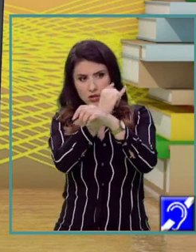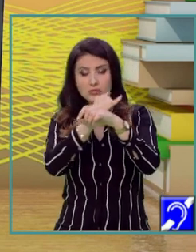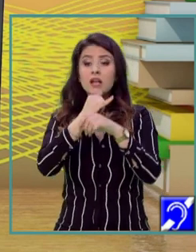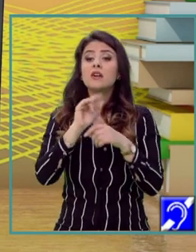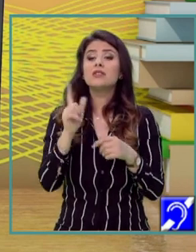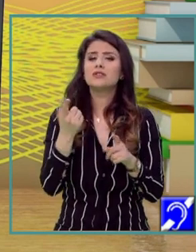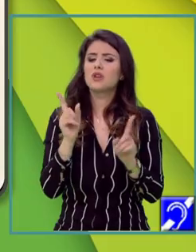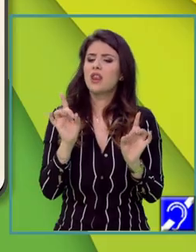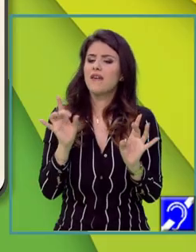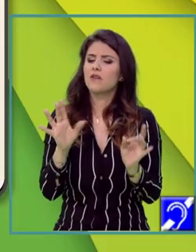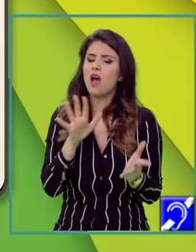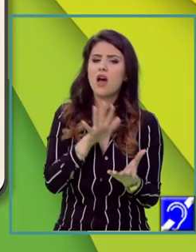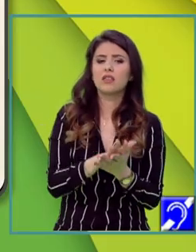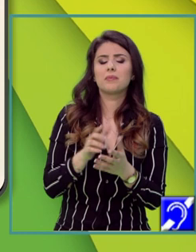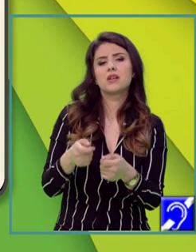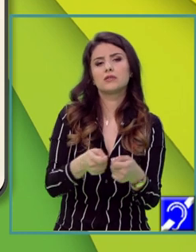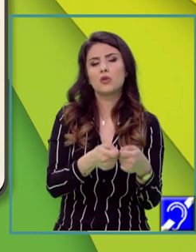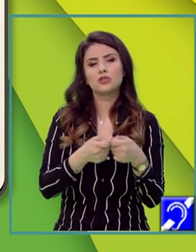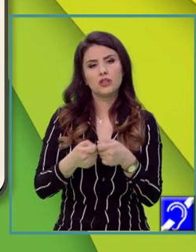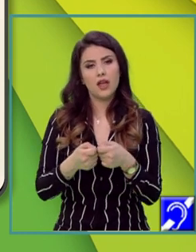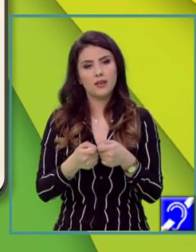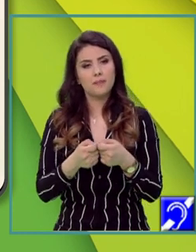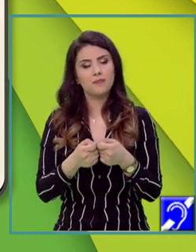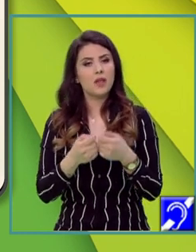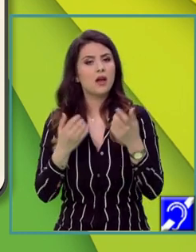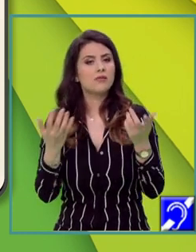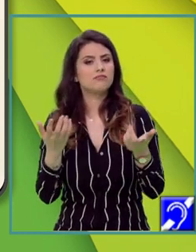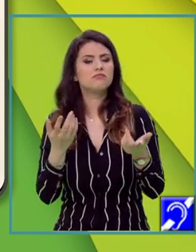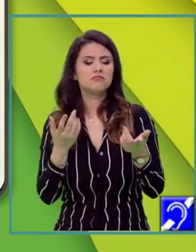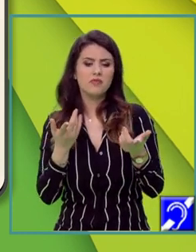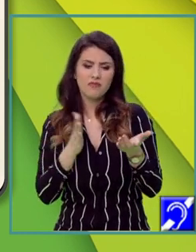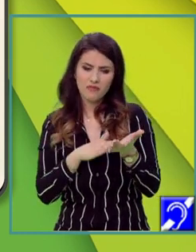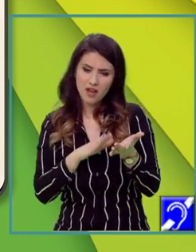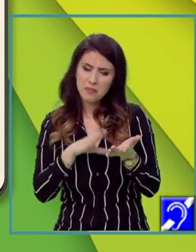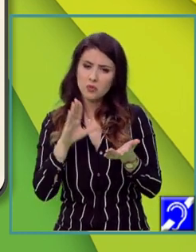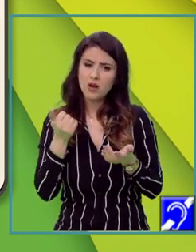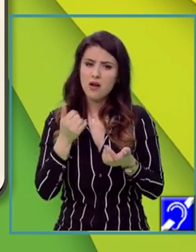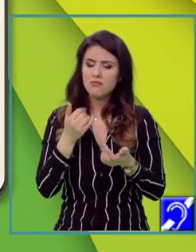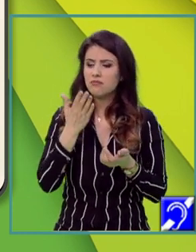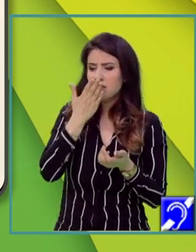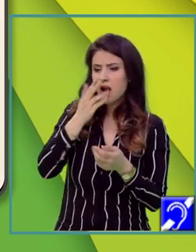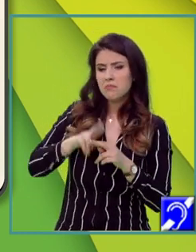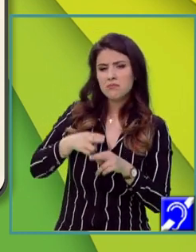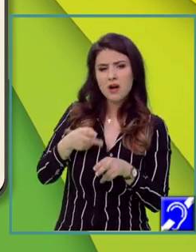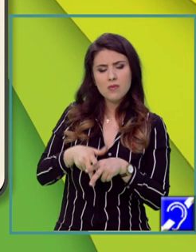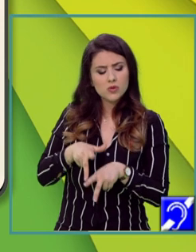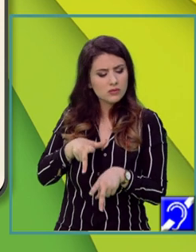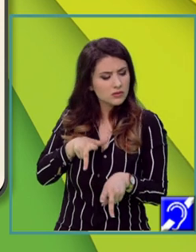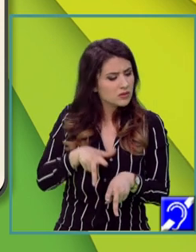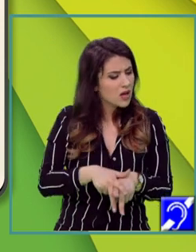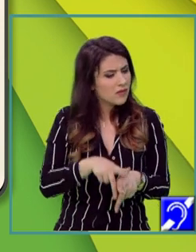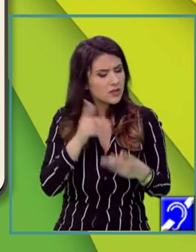la societate în ciuda faptului că Pare preocupat exclusiv de realități sufletești